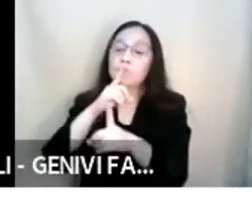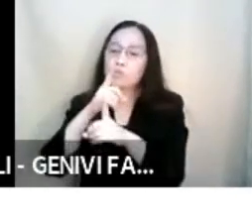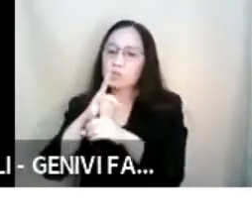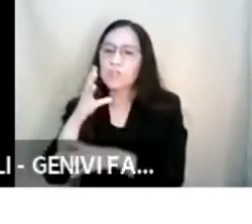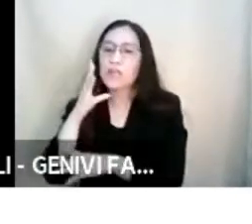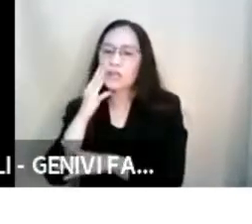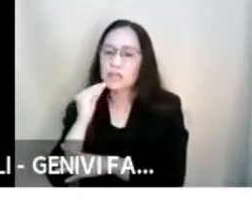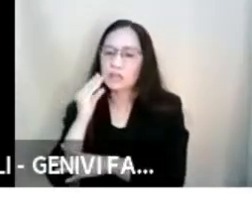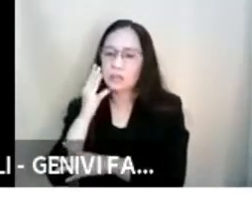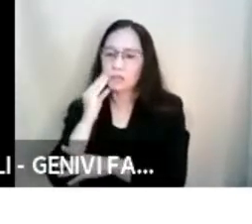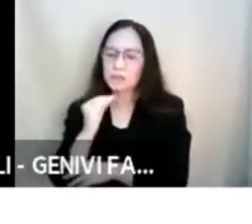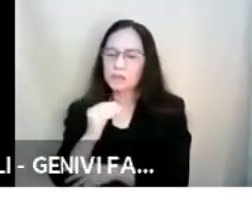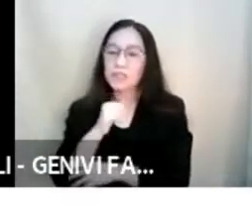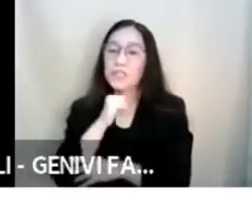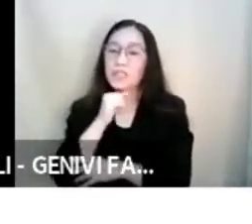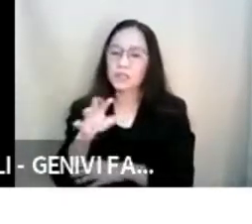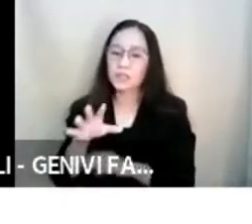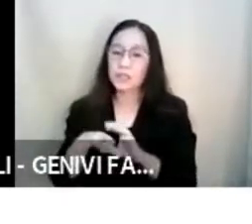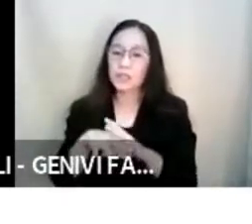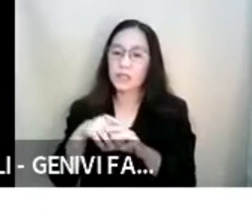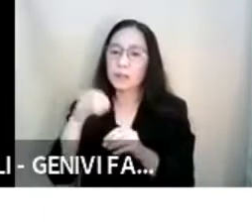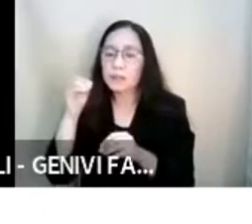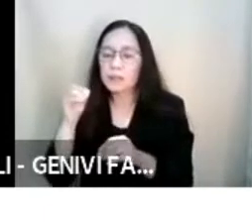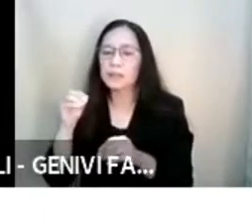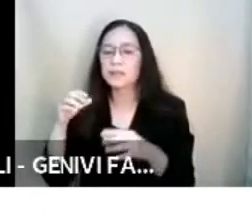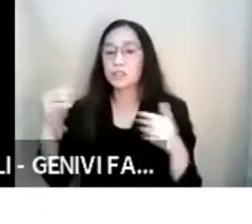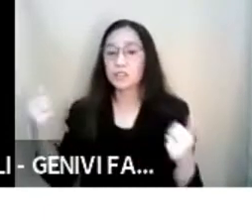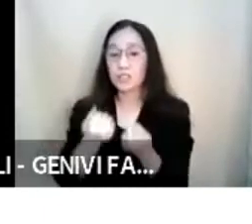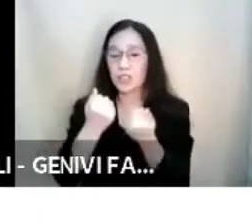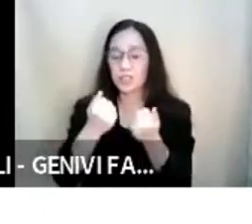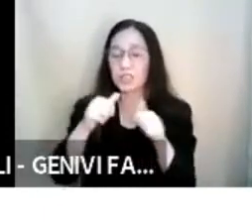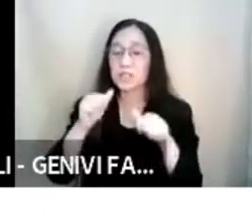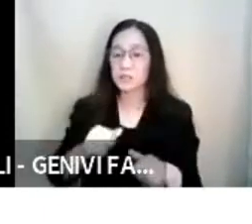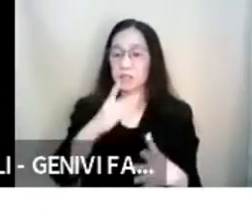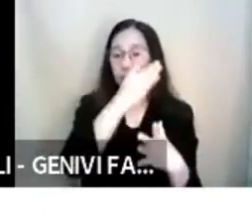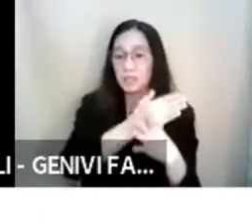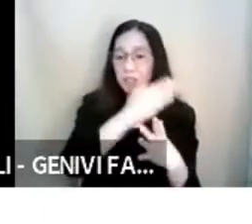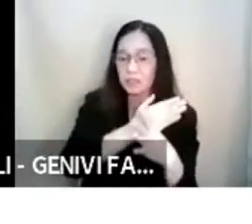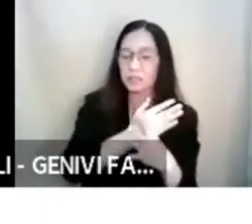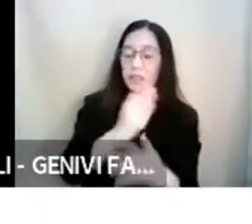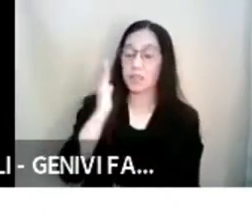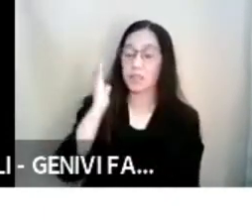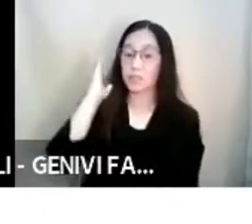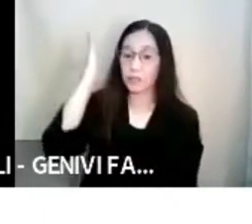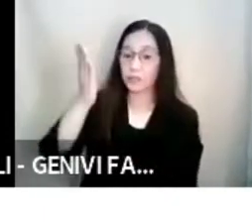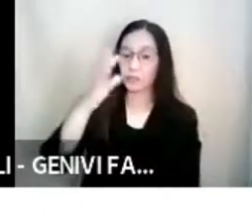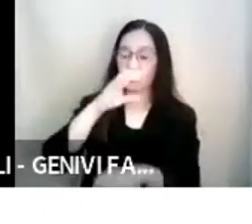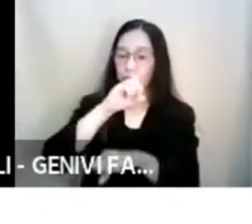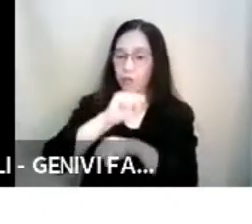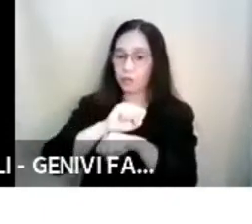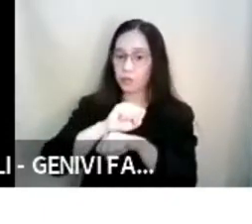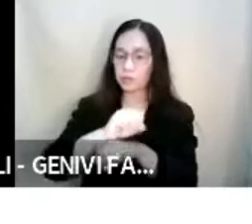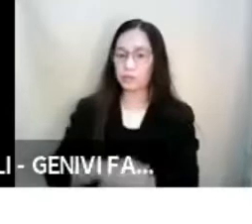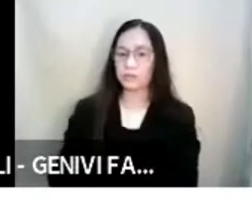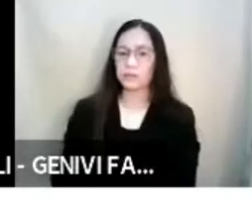hindi lalabas yung mga challenges na pwedeng makasagabal sa kanila for future work. No? So those